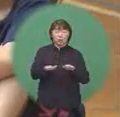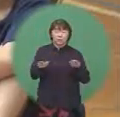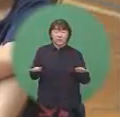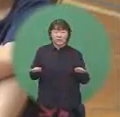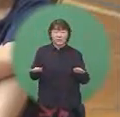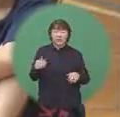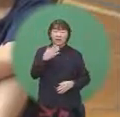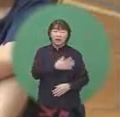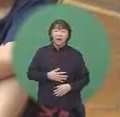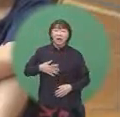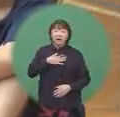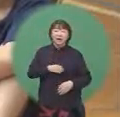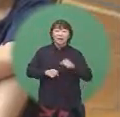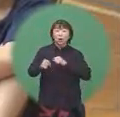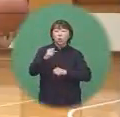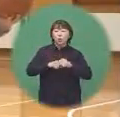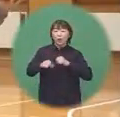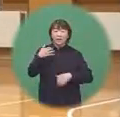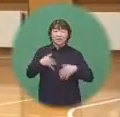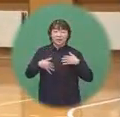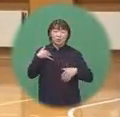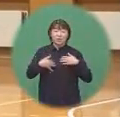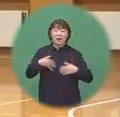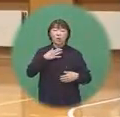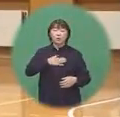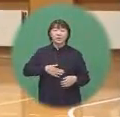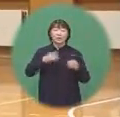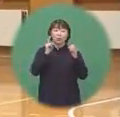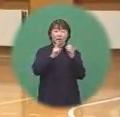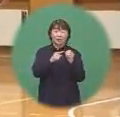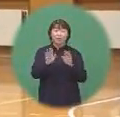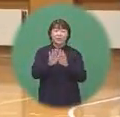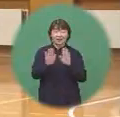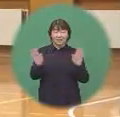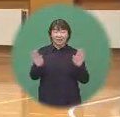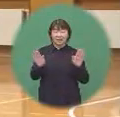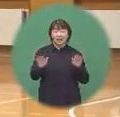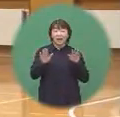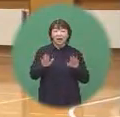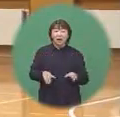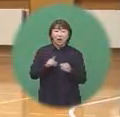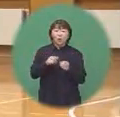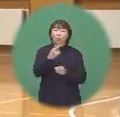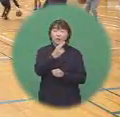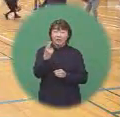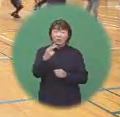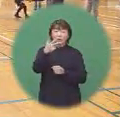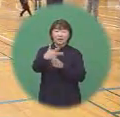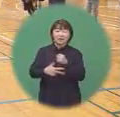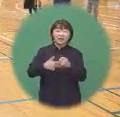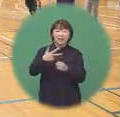体を動かす楽しさを知ってもらおうと開かれていて、今年度で7年目です。